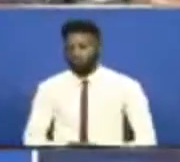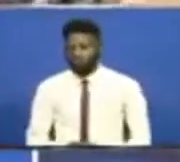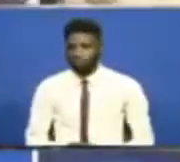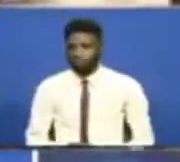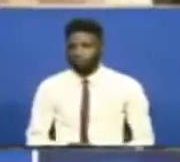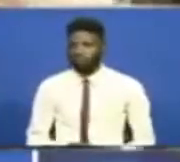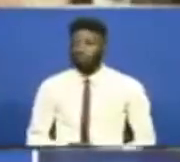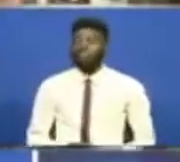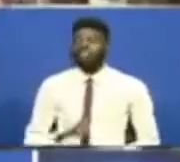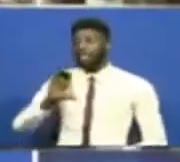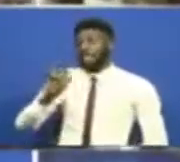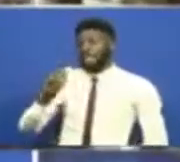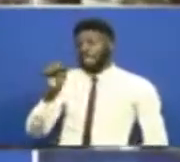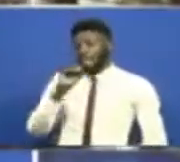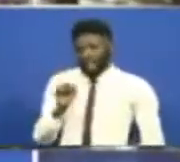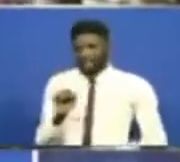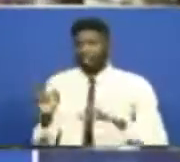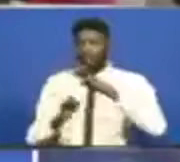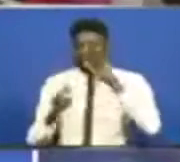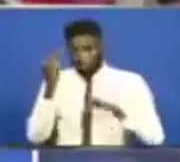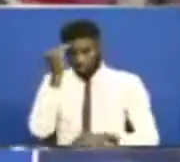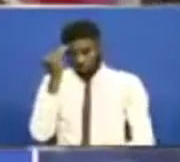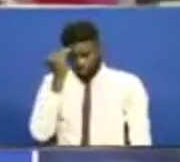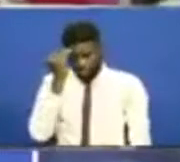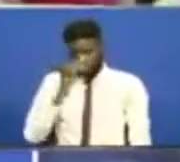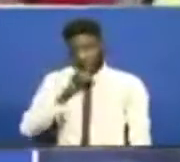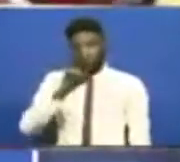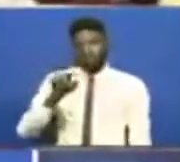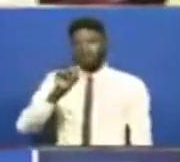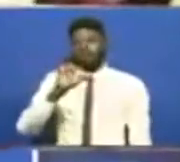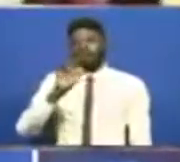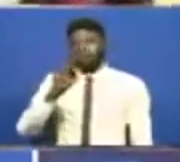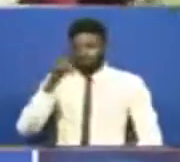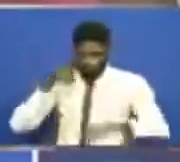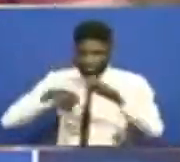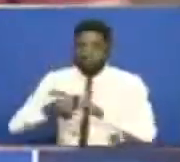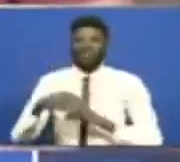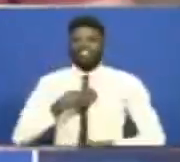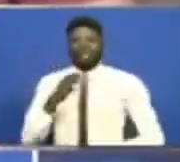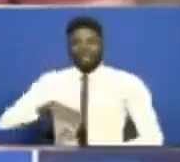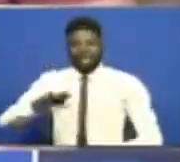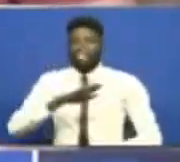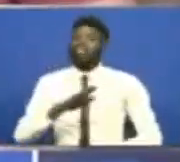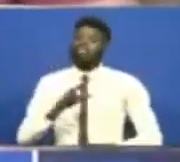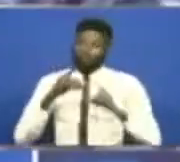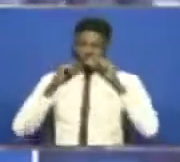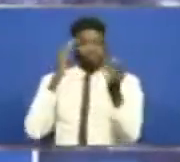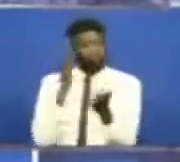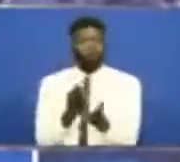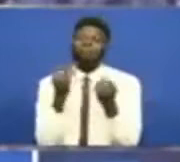Katibu mwandamizi katika wizara ya elimu Zack Kinuthia, ambaye alizuru eneo hilo, alifichua kwamba idadi kubwa ya wanafunzi, hasa wavulana